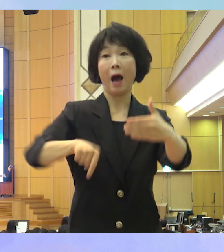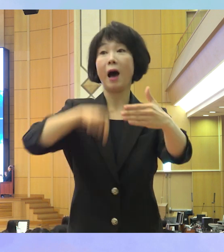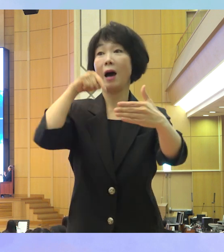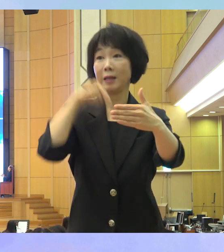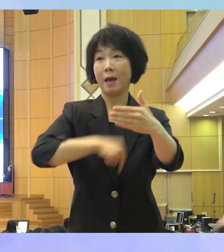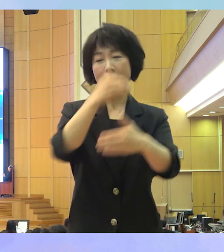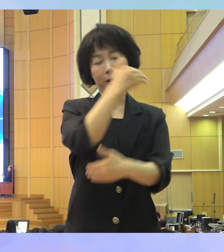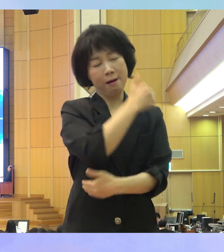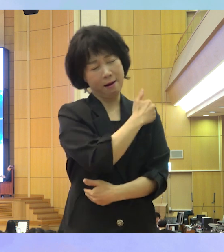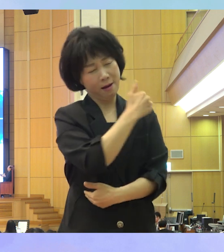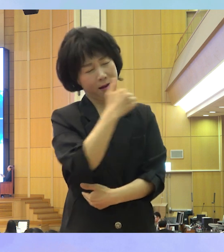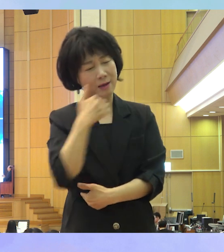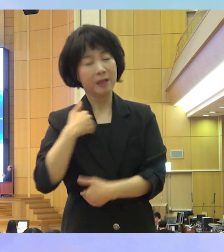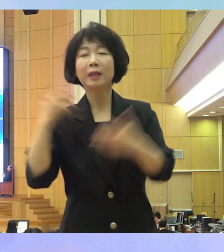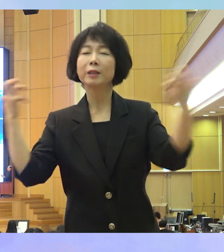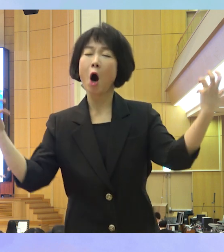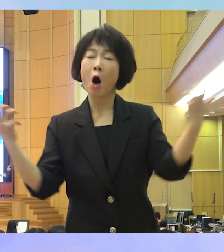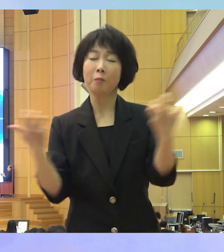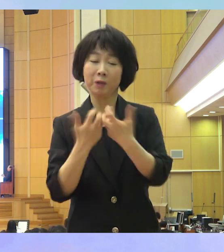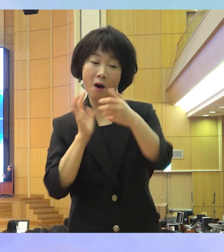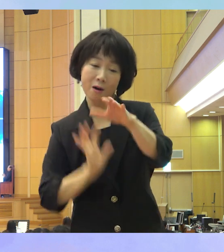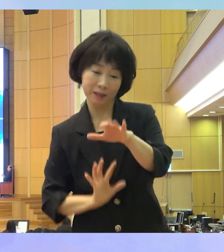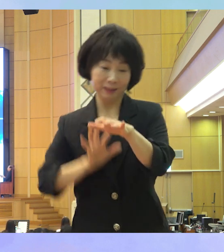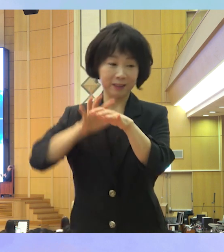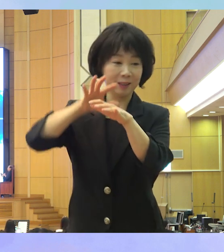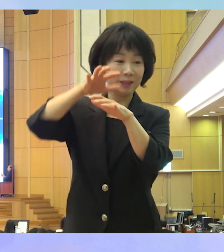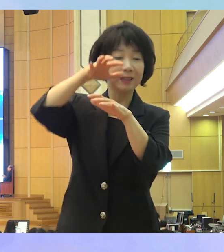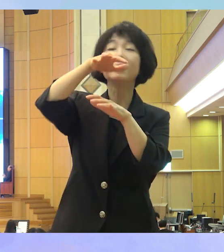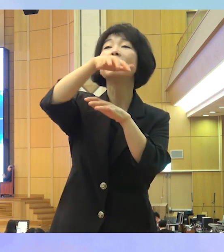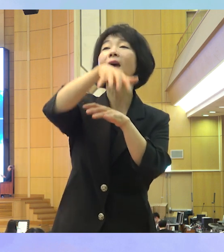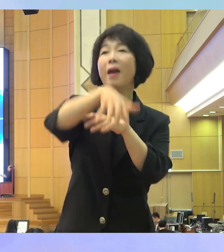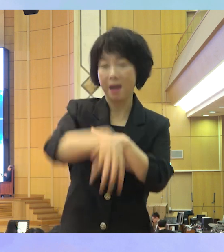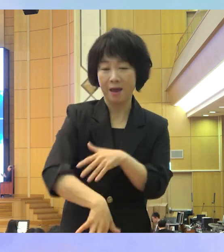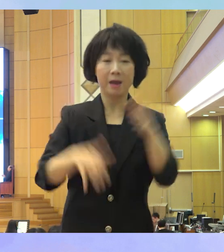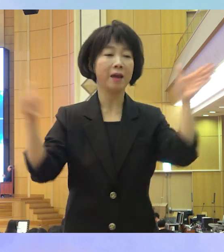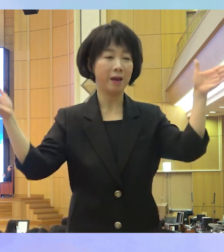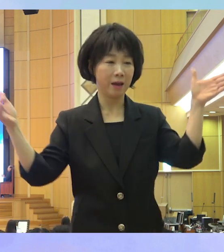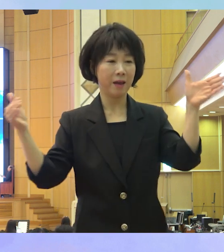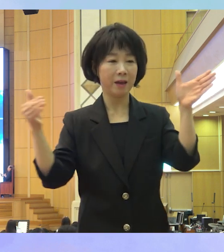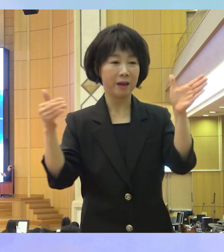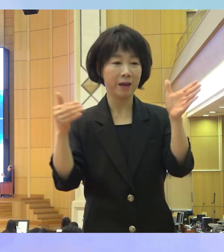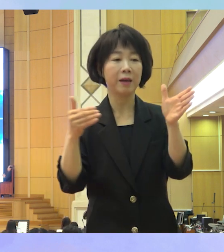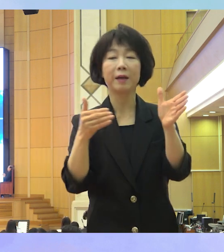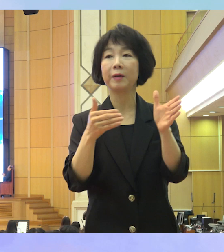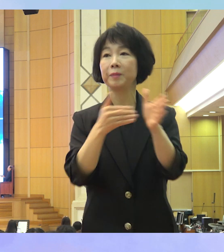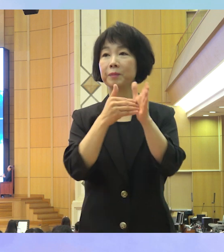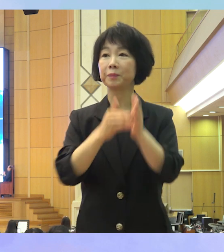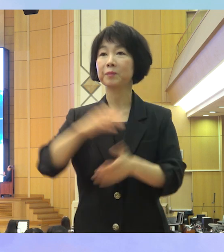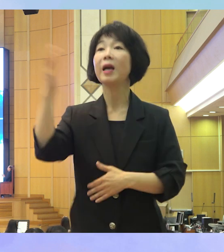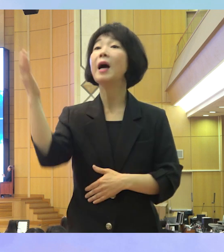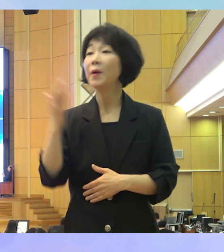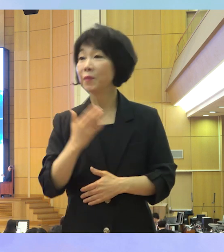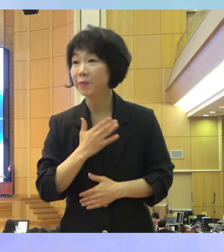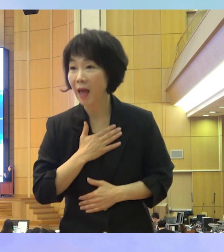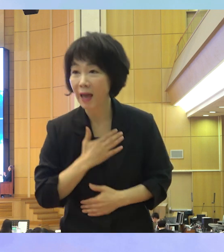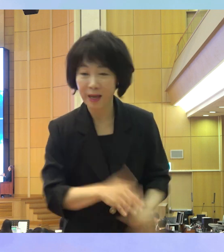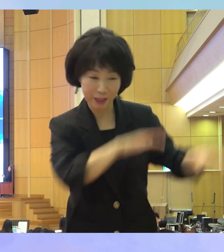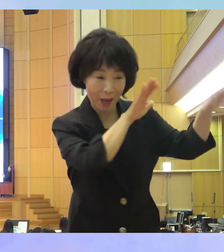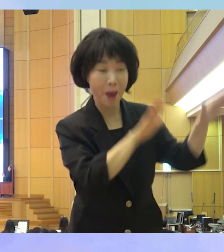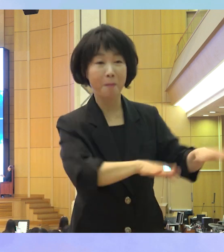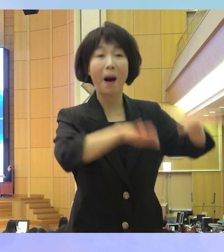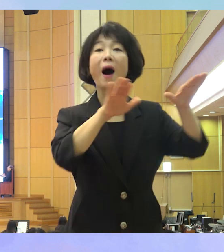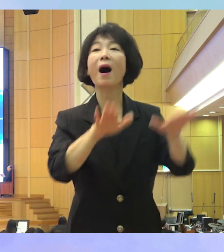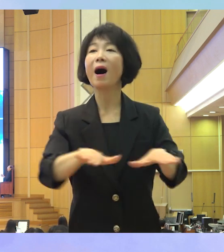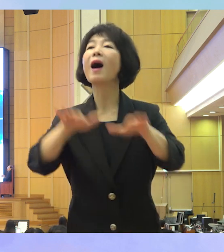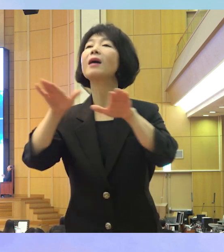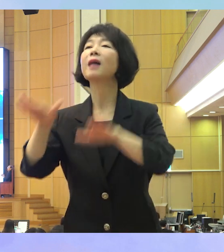안에 가득히 넘쳐 흐르네. 내게 바다같은 사랑